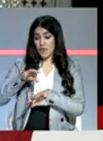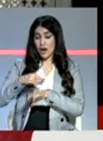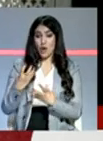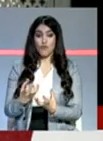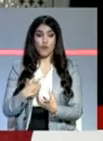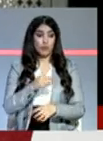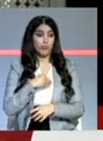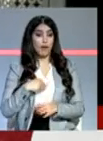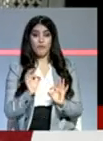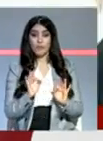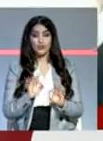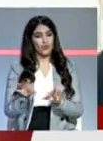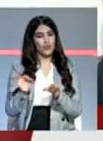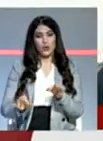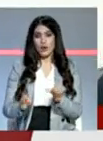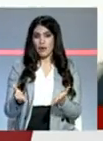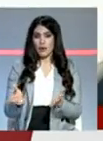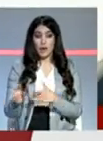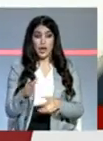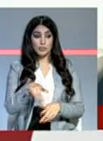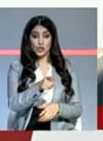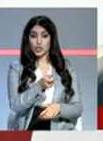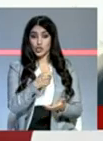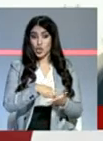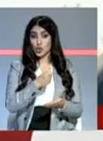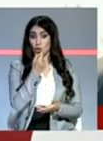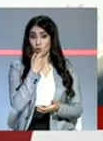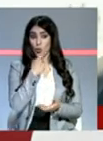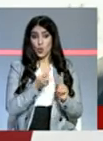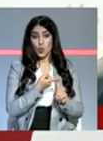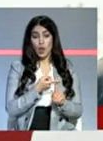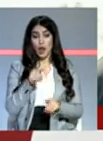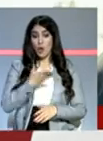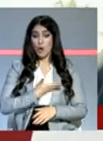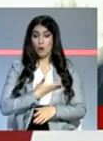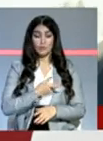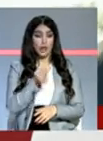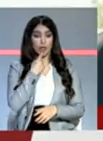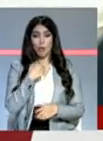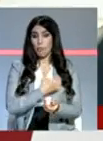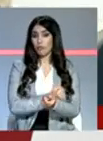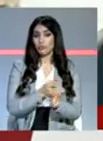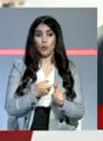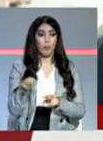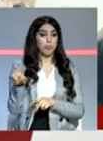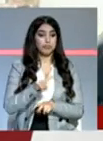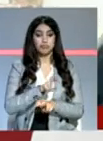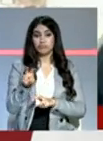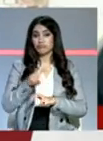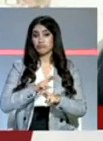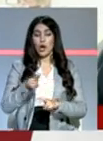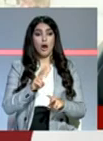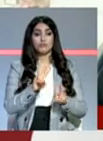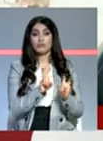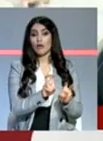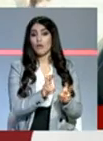شنو الحل؟ شوفوا لنا حل بالله. جي نزف الدواء الوالدة، واحد متاع الدم والسكر، واحد اللي هو تو قداش من شهر نمشي ونجي، فما برسك شهر